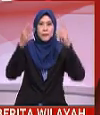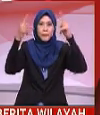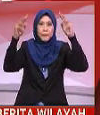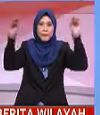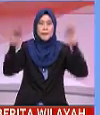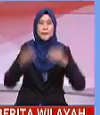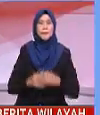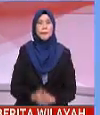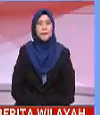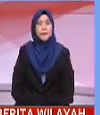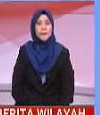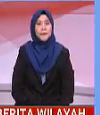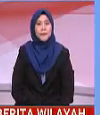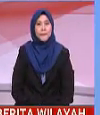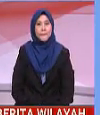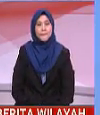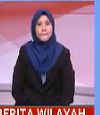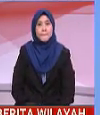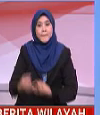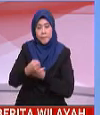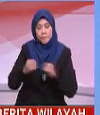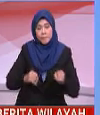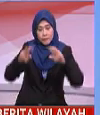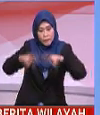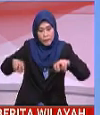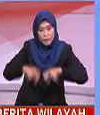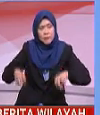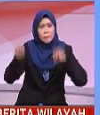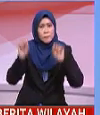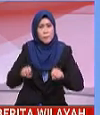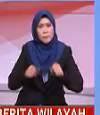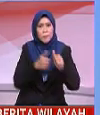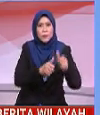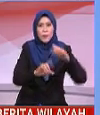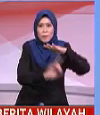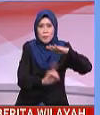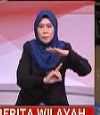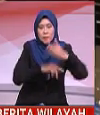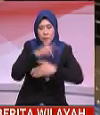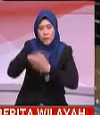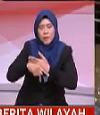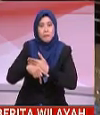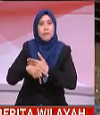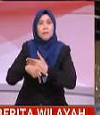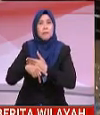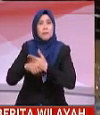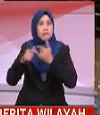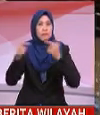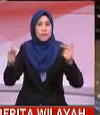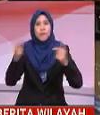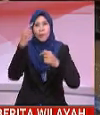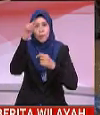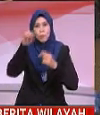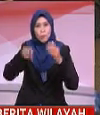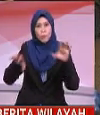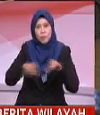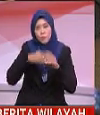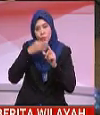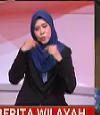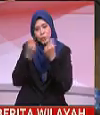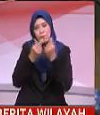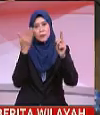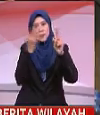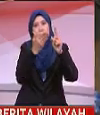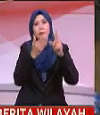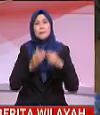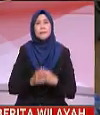Menteri. Jabatan kajian itu kelak membolehkan dasar serta program berimpak besar dapat dilaksana kepada kumpulan